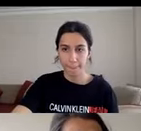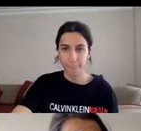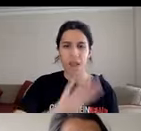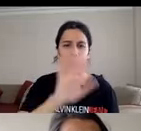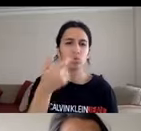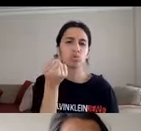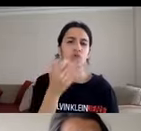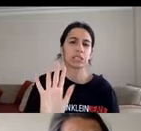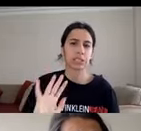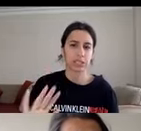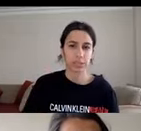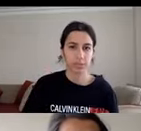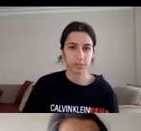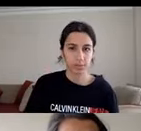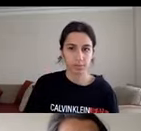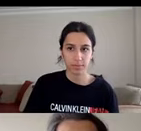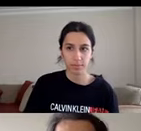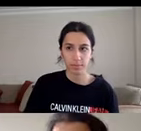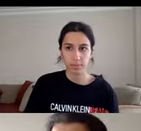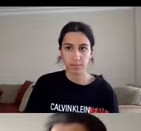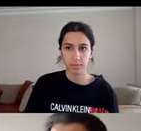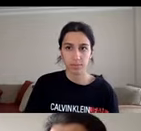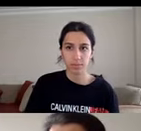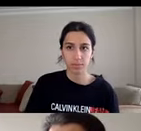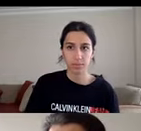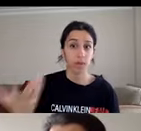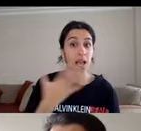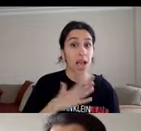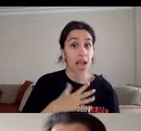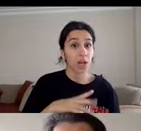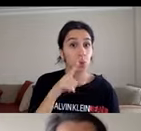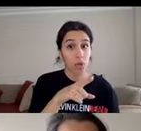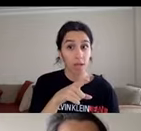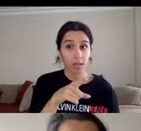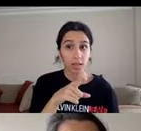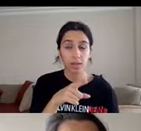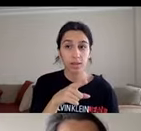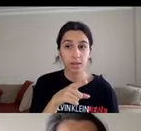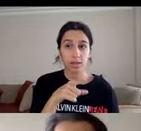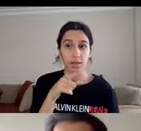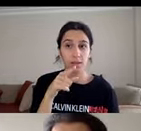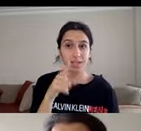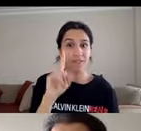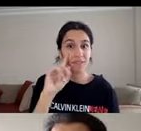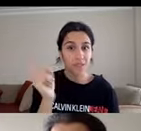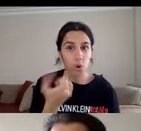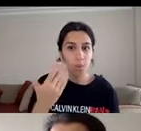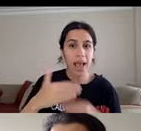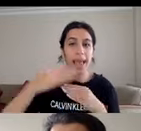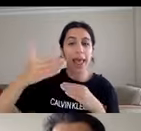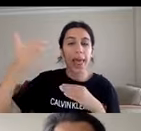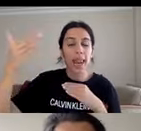hepsi. Hatta siz bu konuda farkındalık sahibiyseniz ileri seviyede